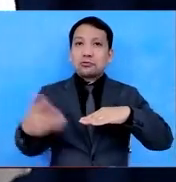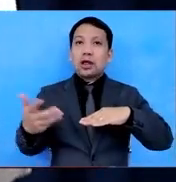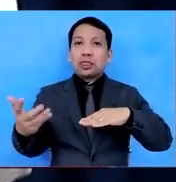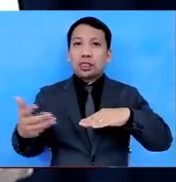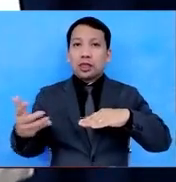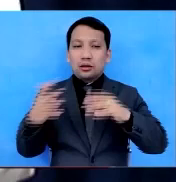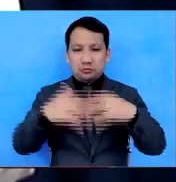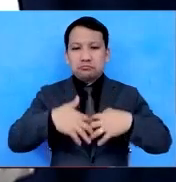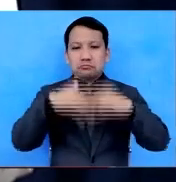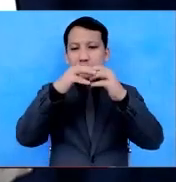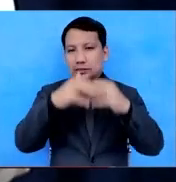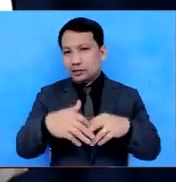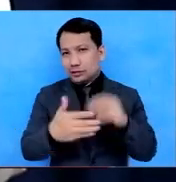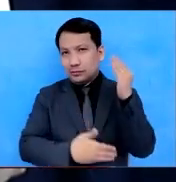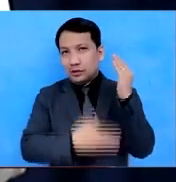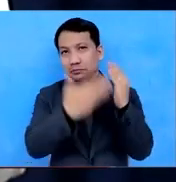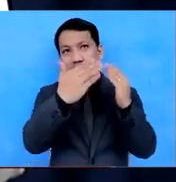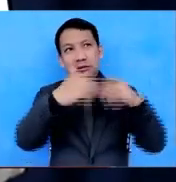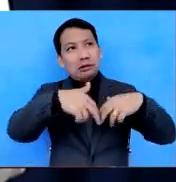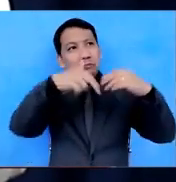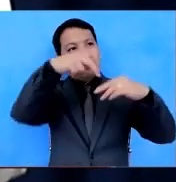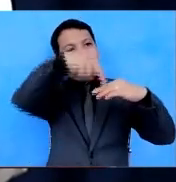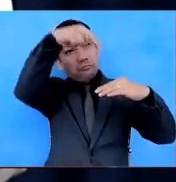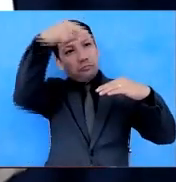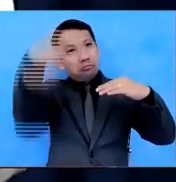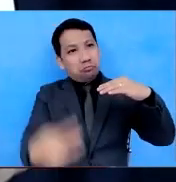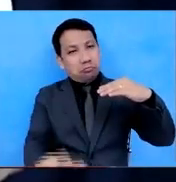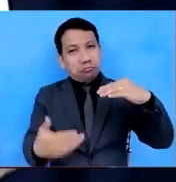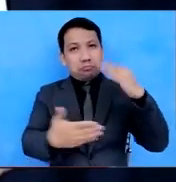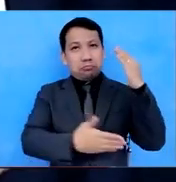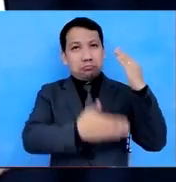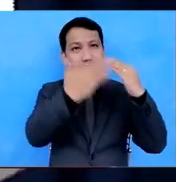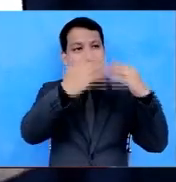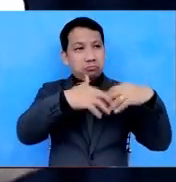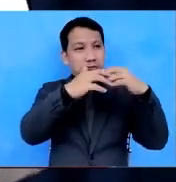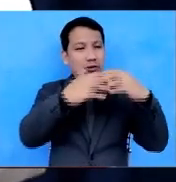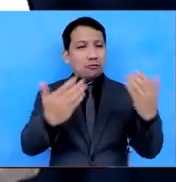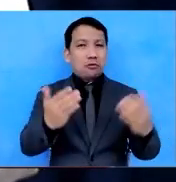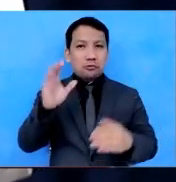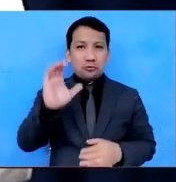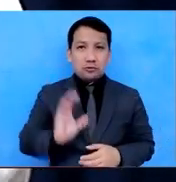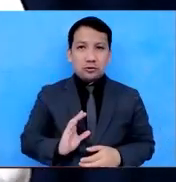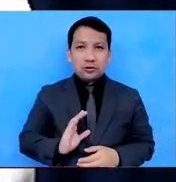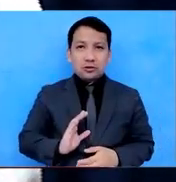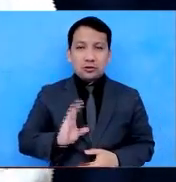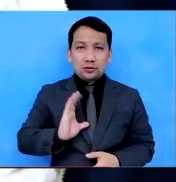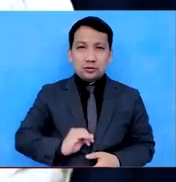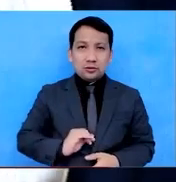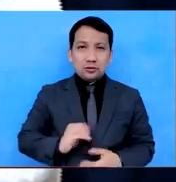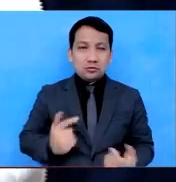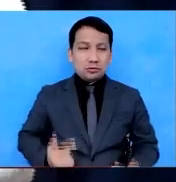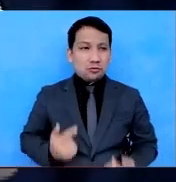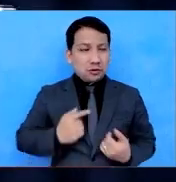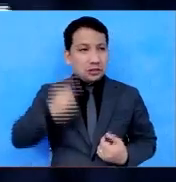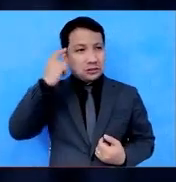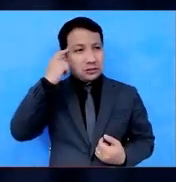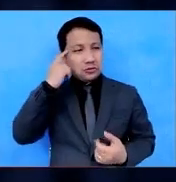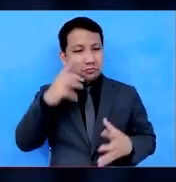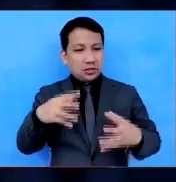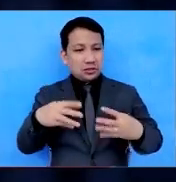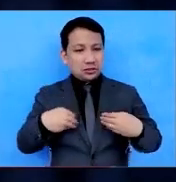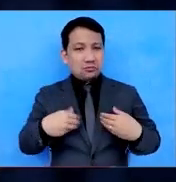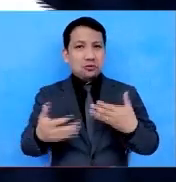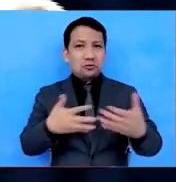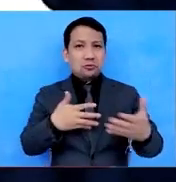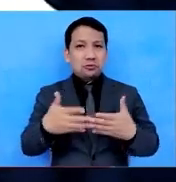tumalong na ako sa building. Nagpakamatay na ako dahil mababa yung aking tolerance, yung level of tolerance ko sa